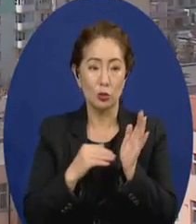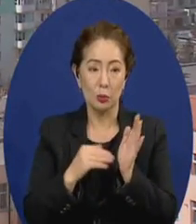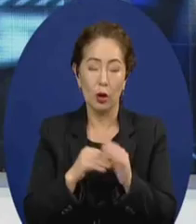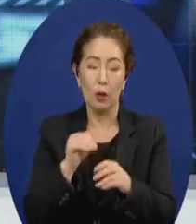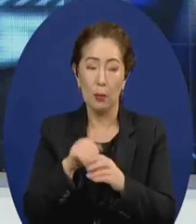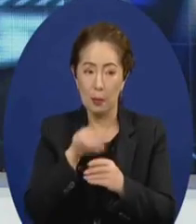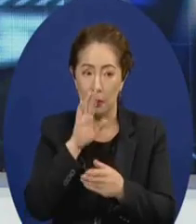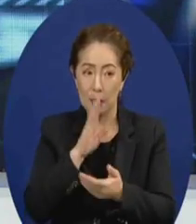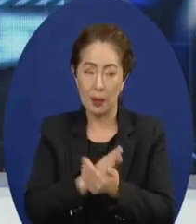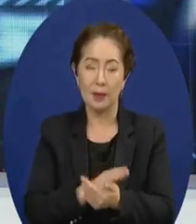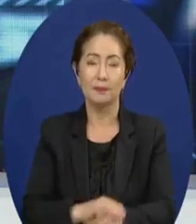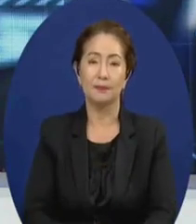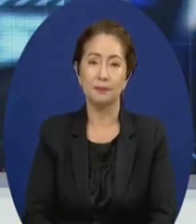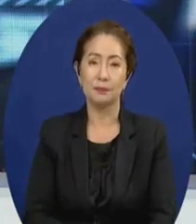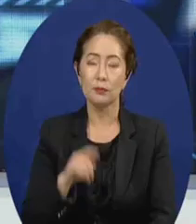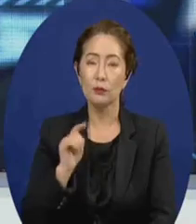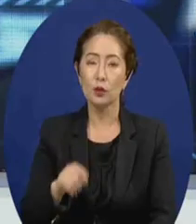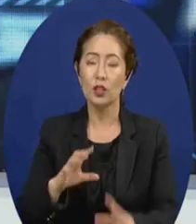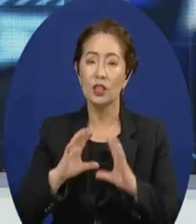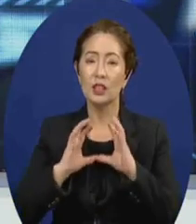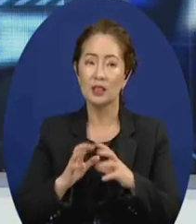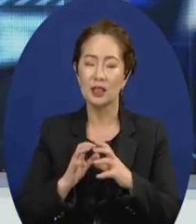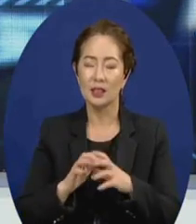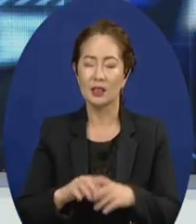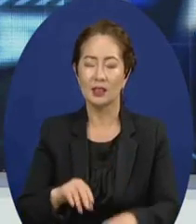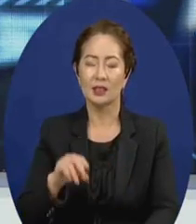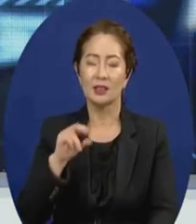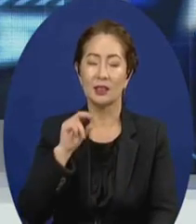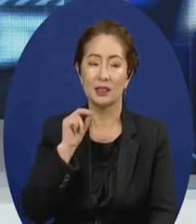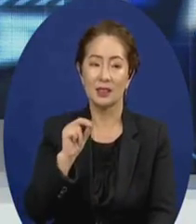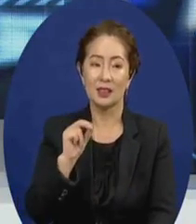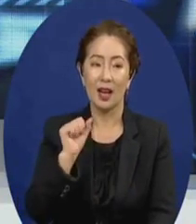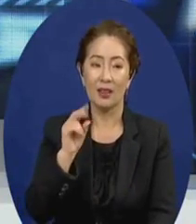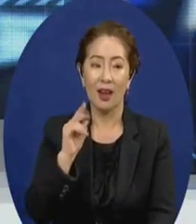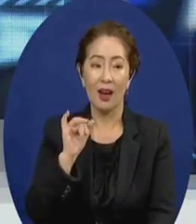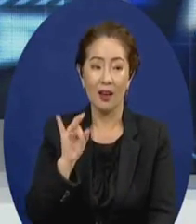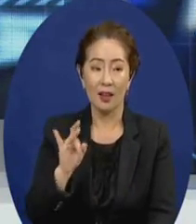Өнөөдөр дэлхийн чанарын өдөр тохиож байна. За, энэ жилийн хувьд чанар тогтмол